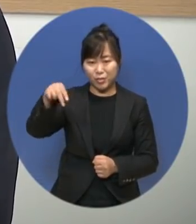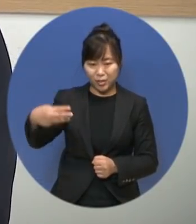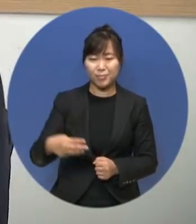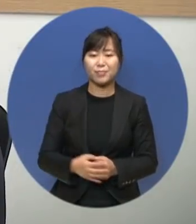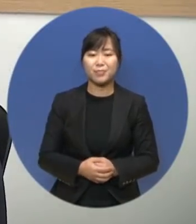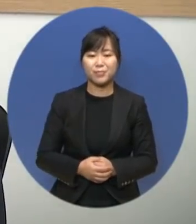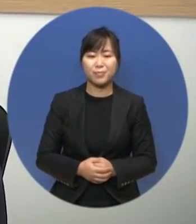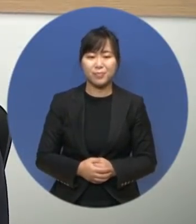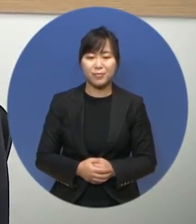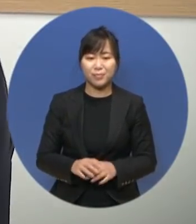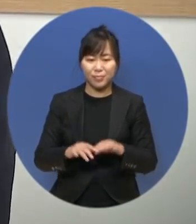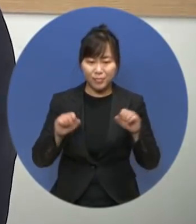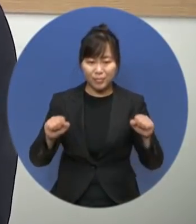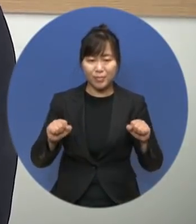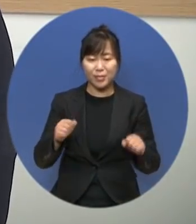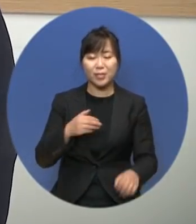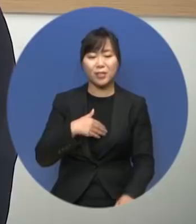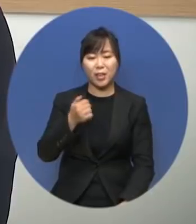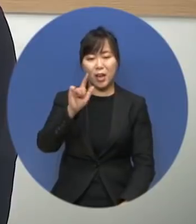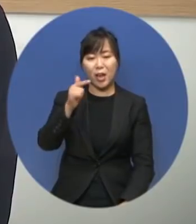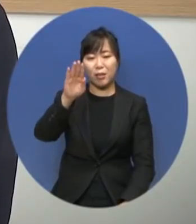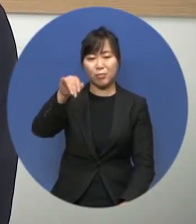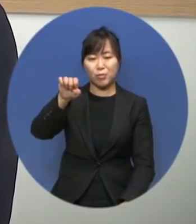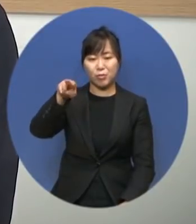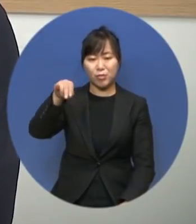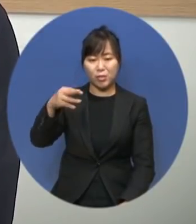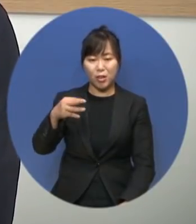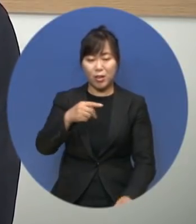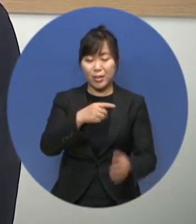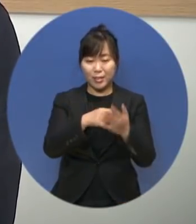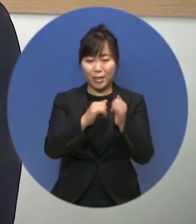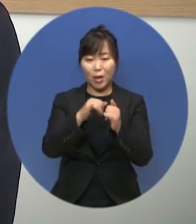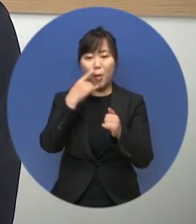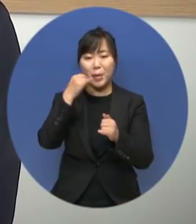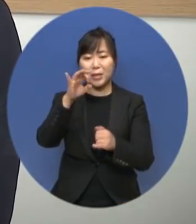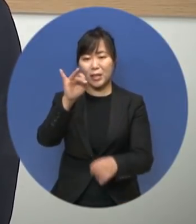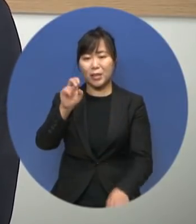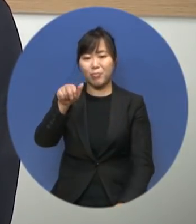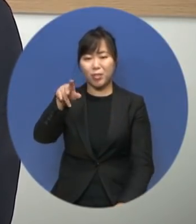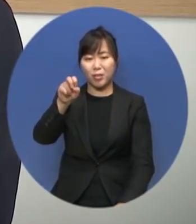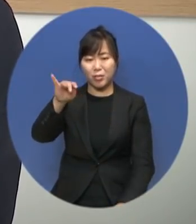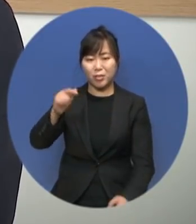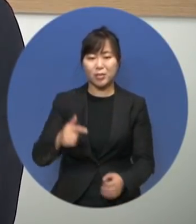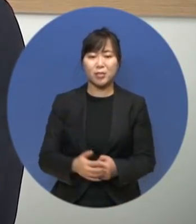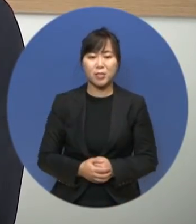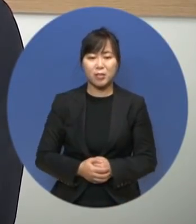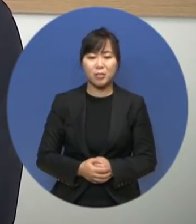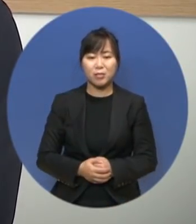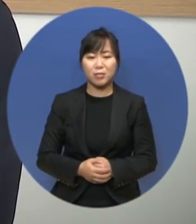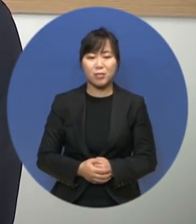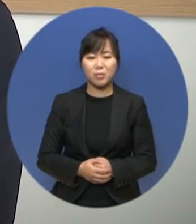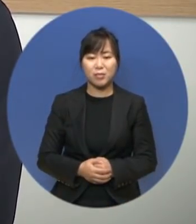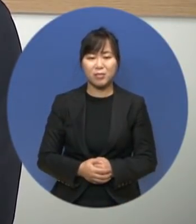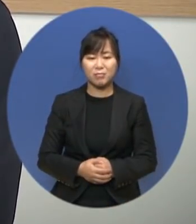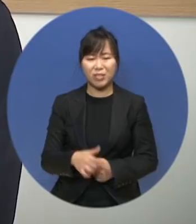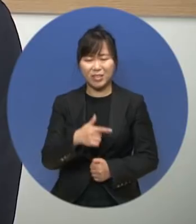입니다. 안녕하세요. 저는 한별 작가 엄마 임경신입니다. 뭐 거창하게